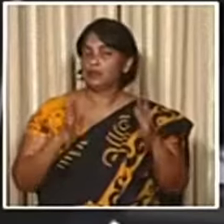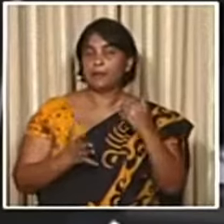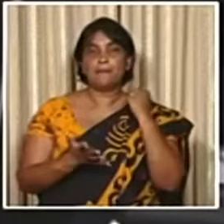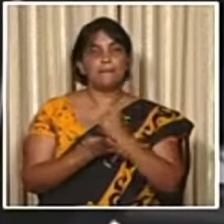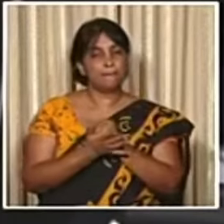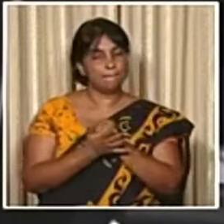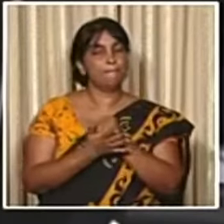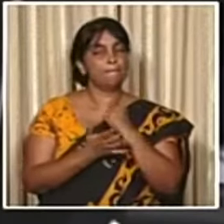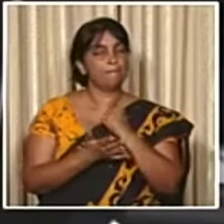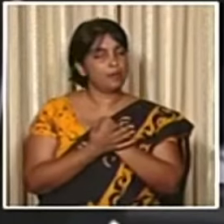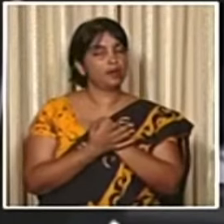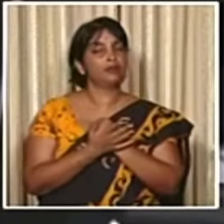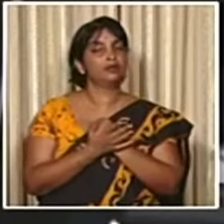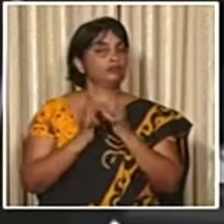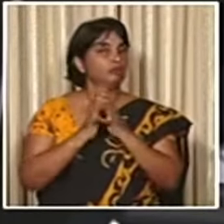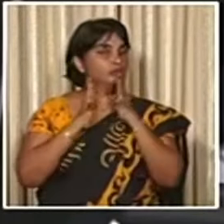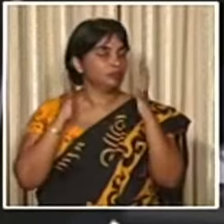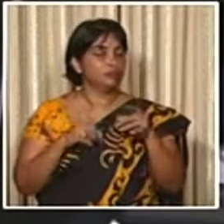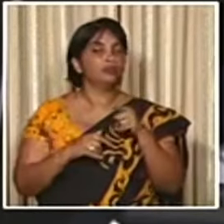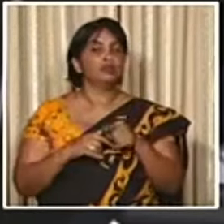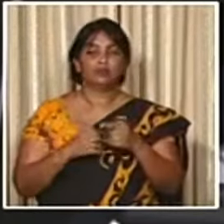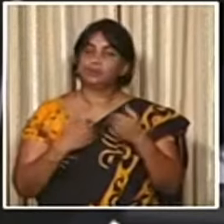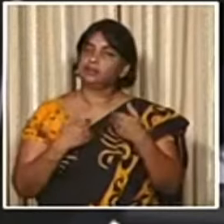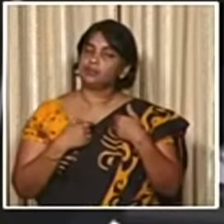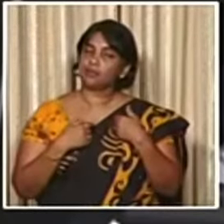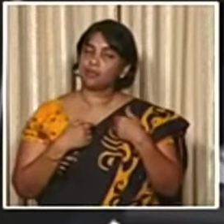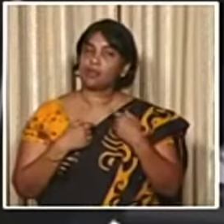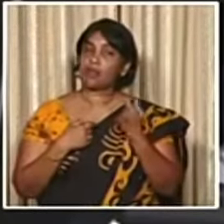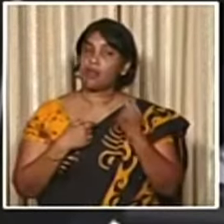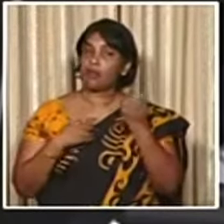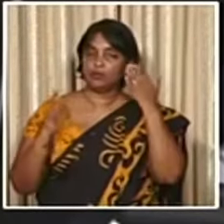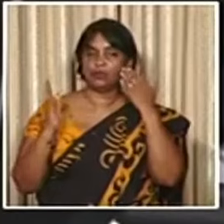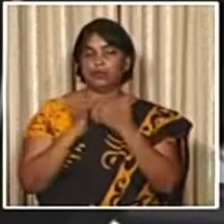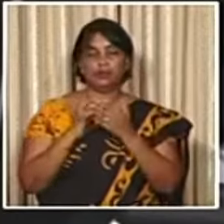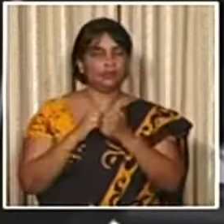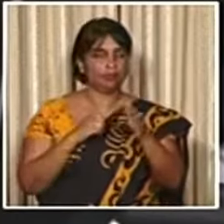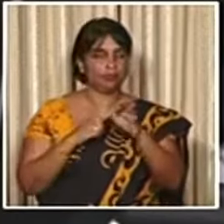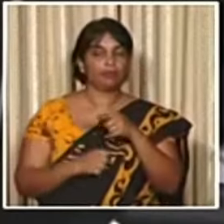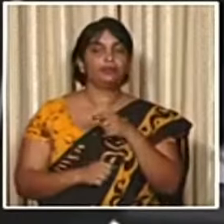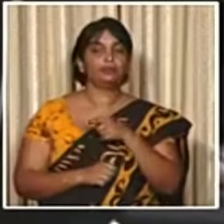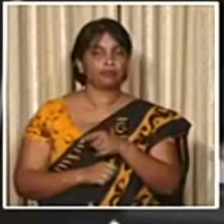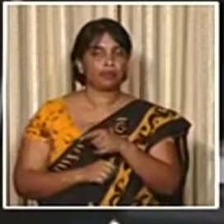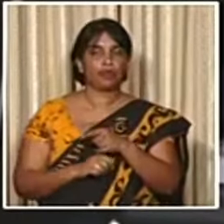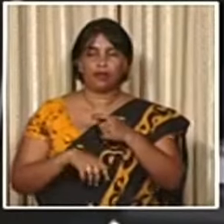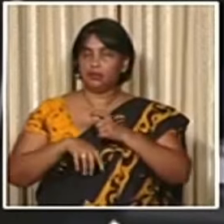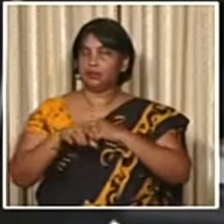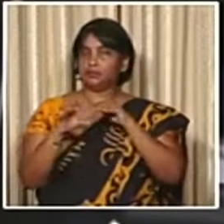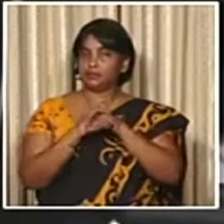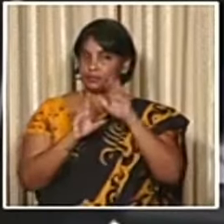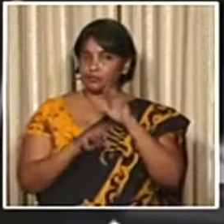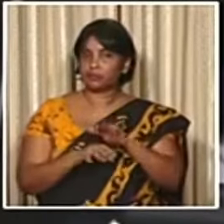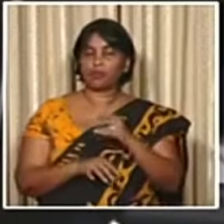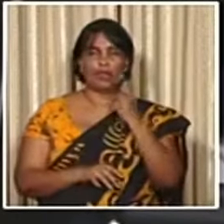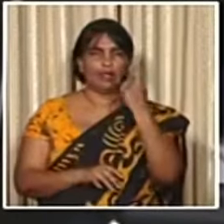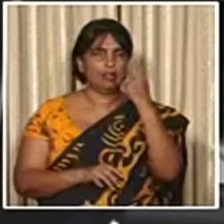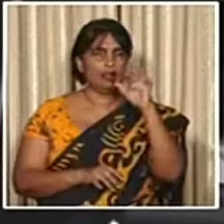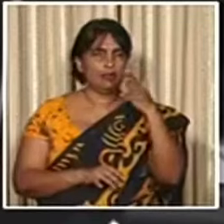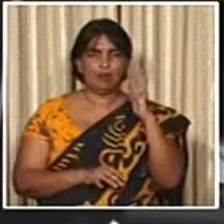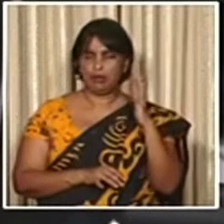අලුත් බැංකු රාශියක් අපේ මූල්‍ය ක්‍රමයට ඇතුල් වුණා. ඒ ඇතුල් වුණ අවස්ථාවේදී තමයි